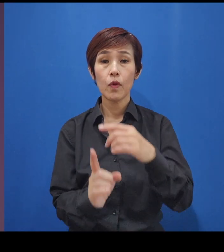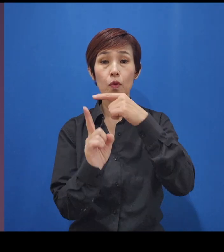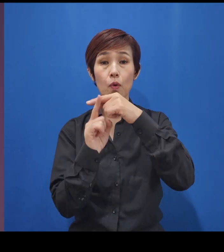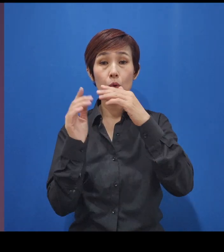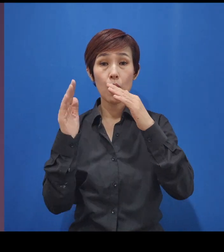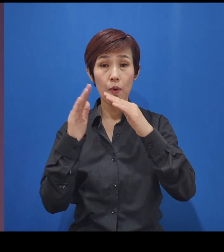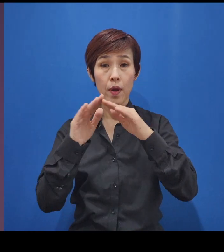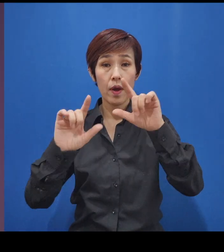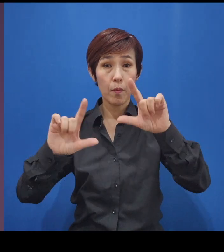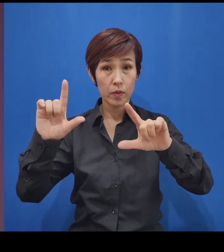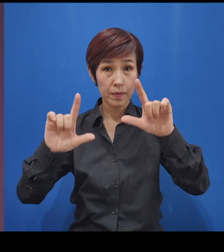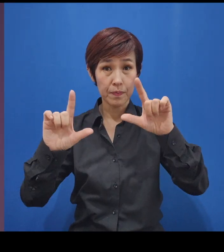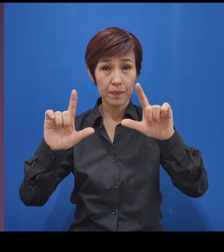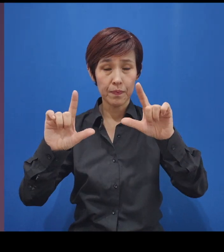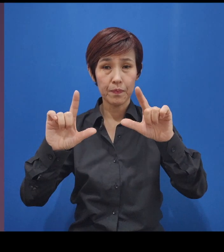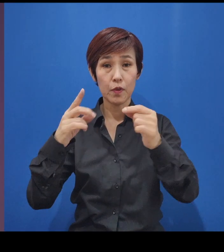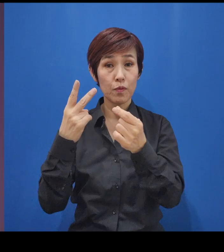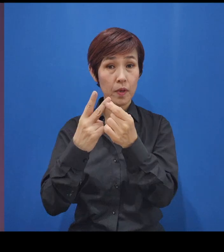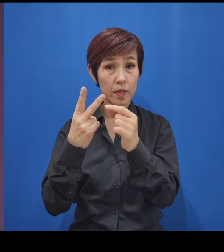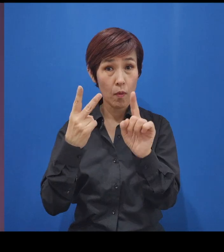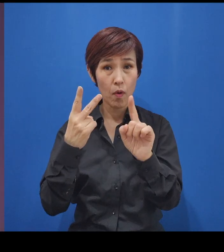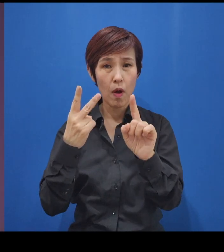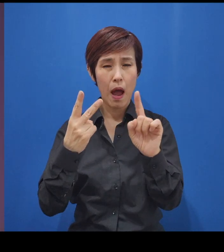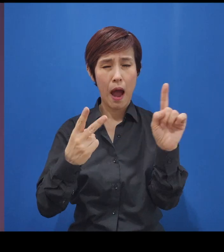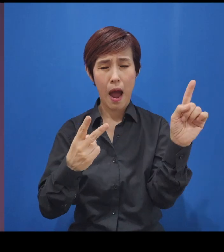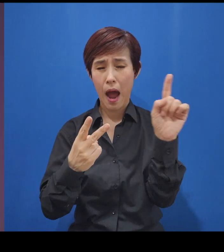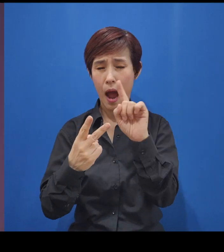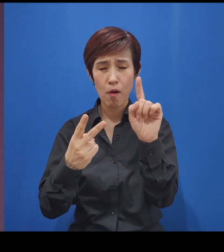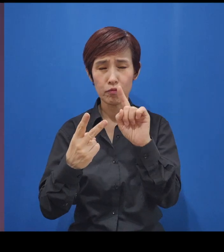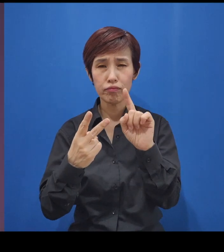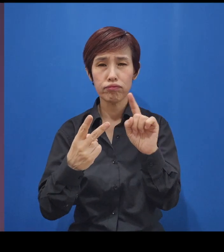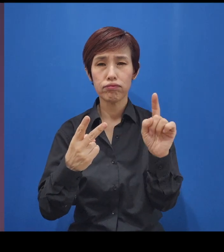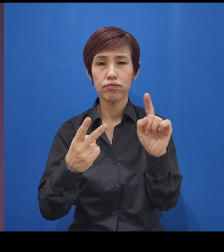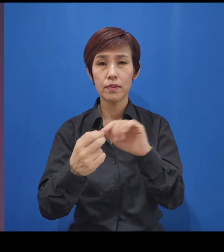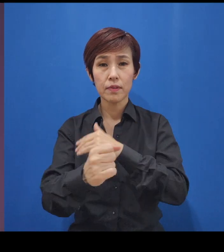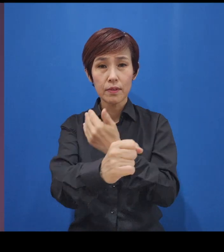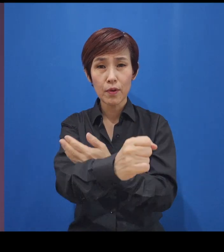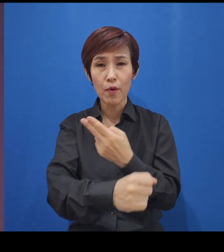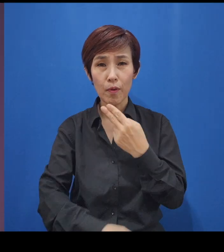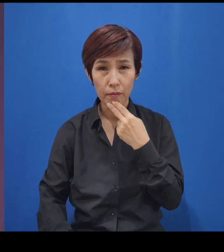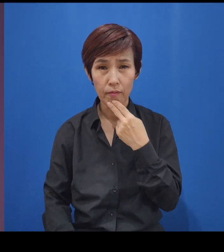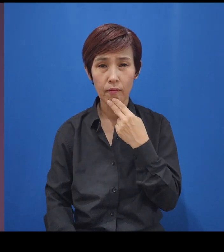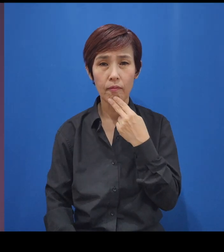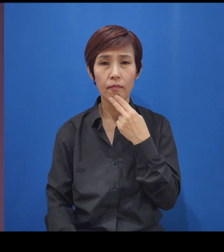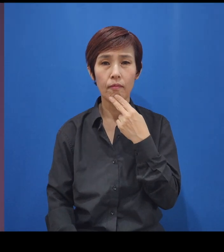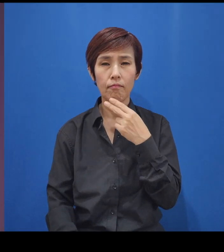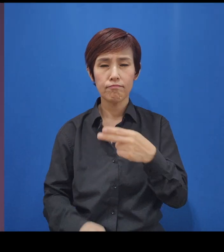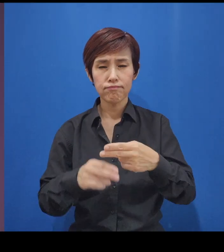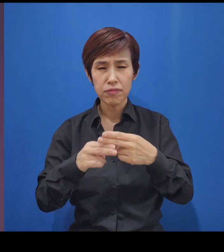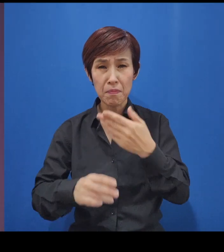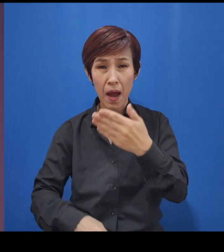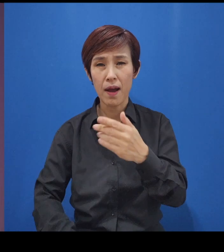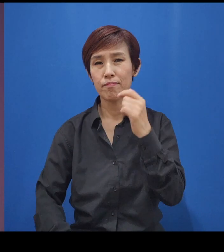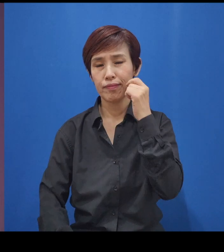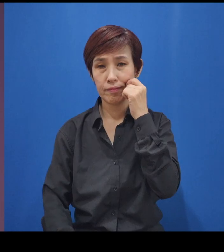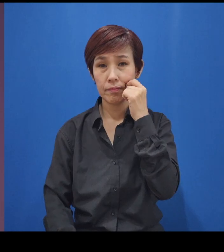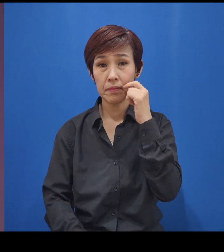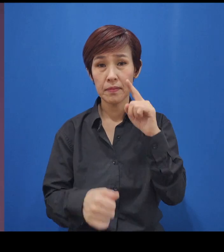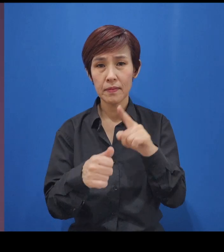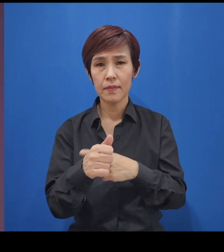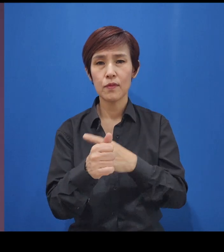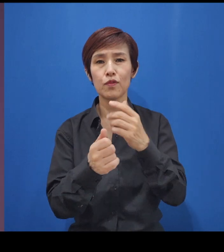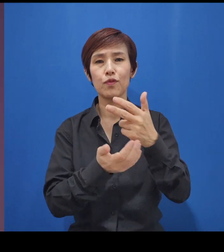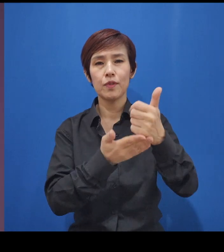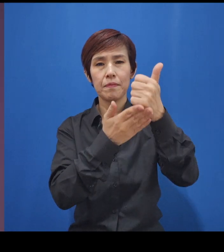교회의 두 번째 처음 모습. 아무것도 없기 때문에 주의 약속을 믿고 오로지